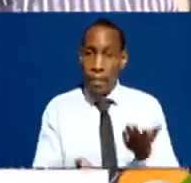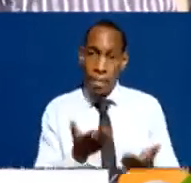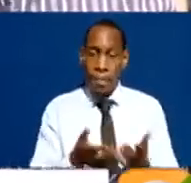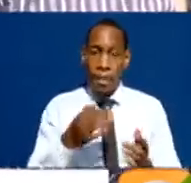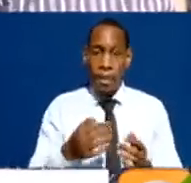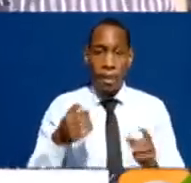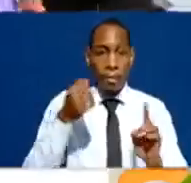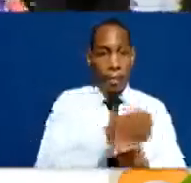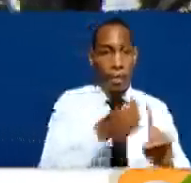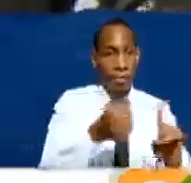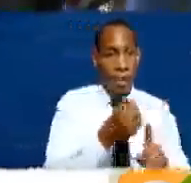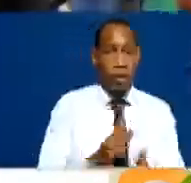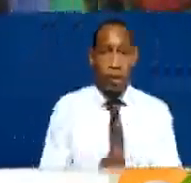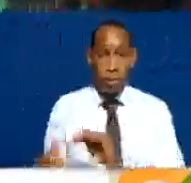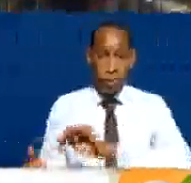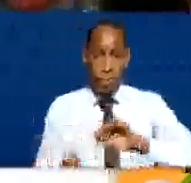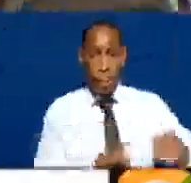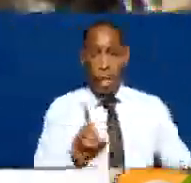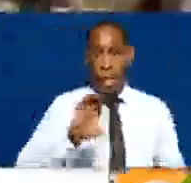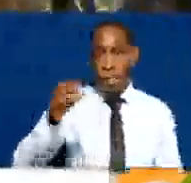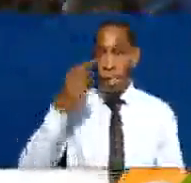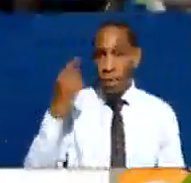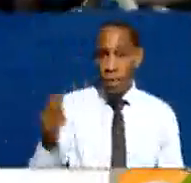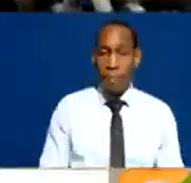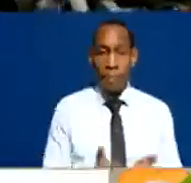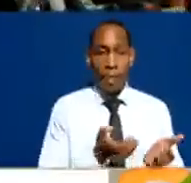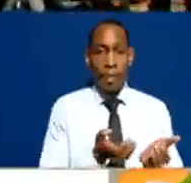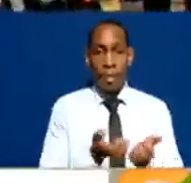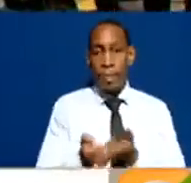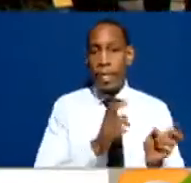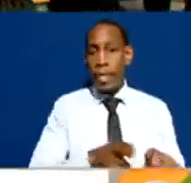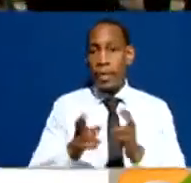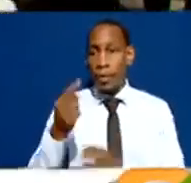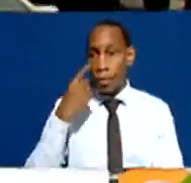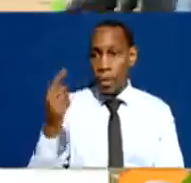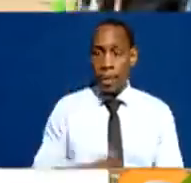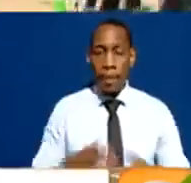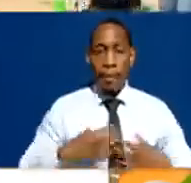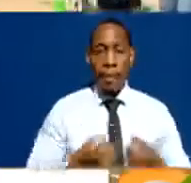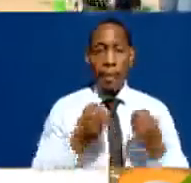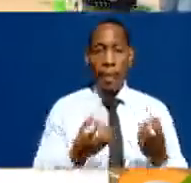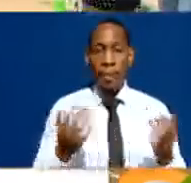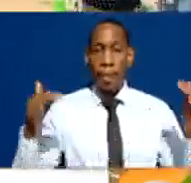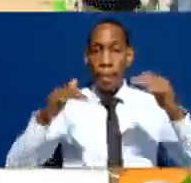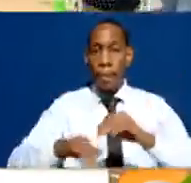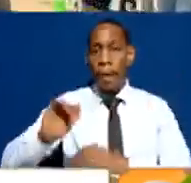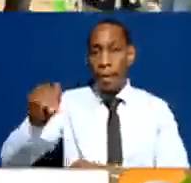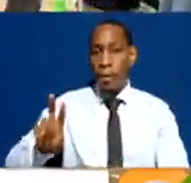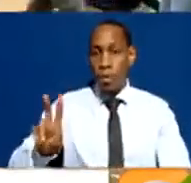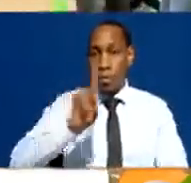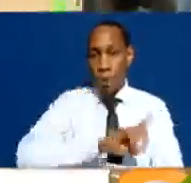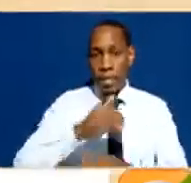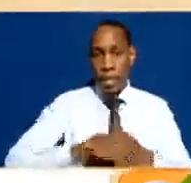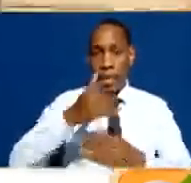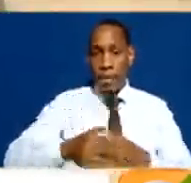na vita kitu kama hiyo. In Nairobi County, it is business as usual as hundreds flock the city 2 days after